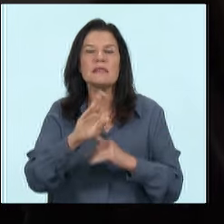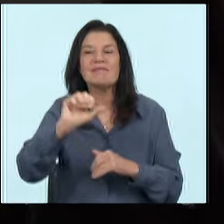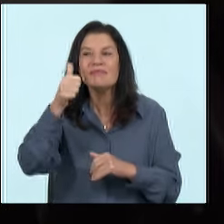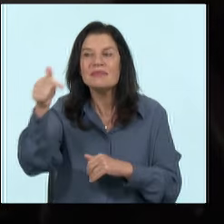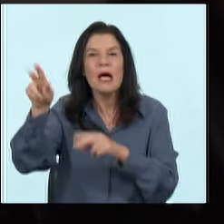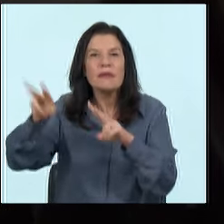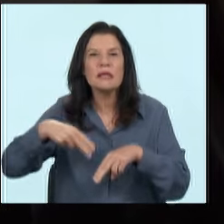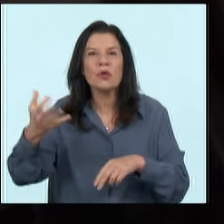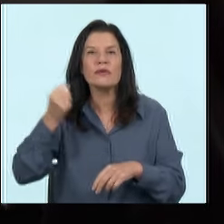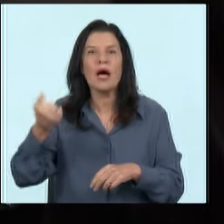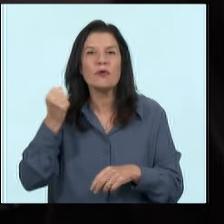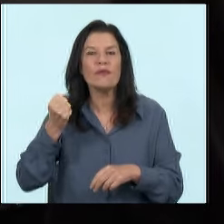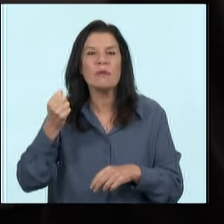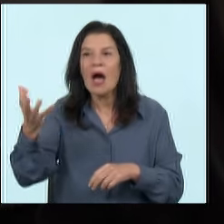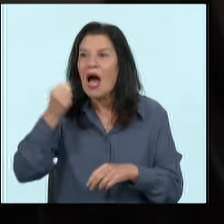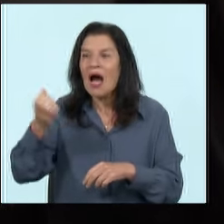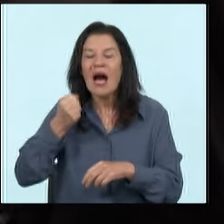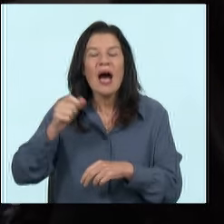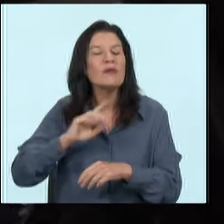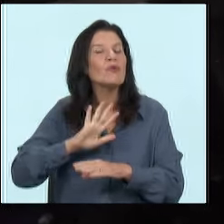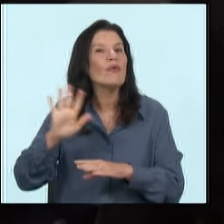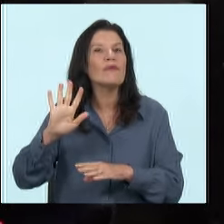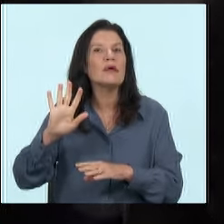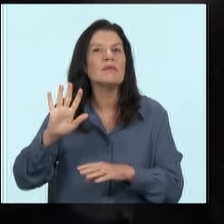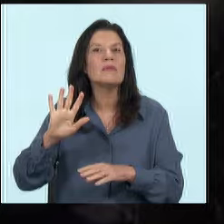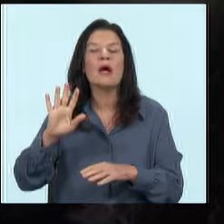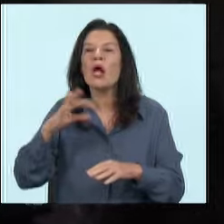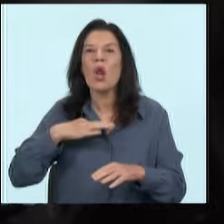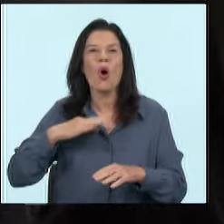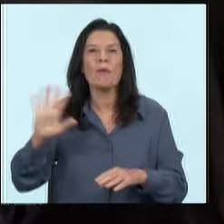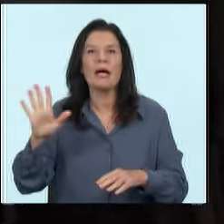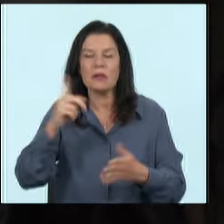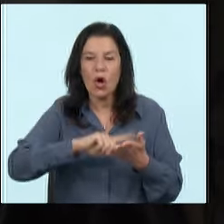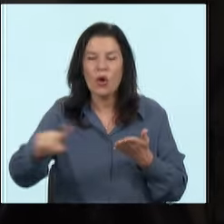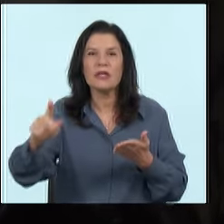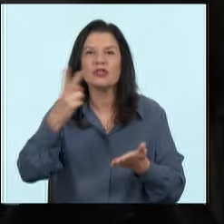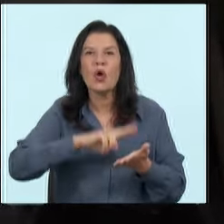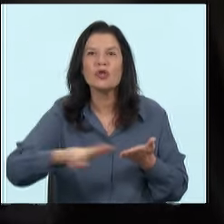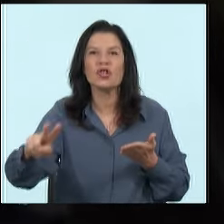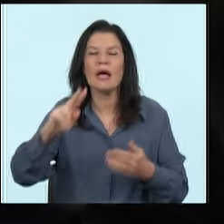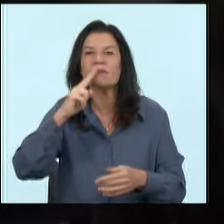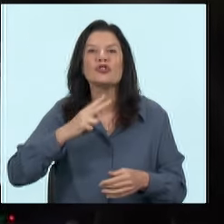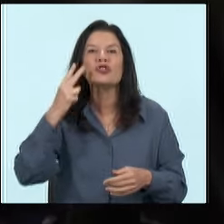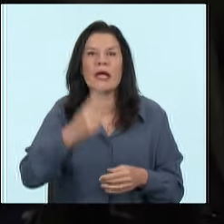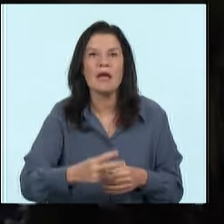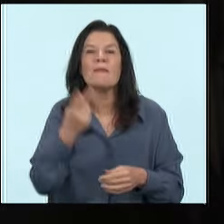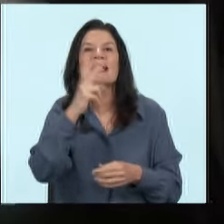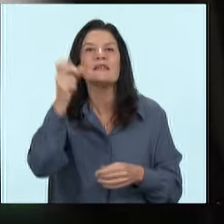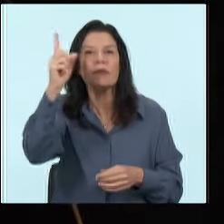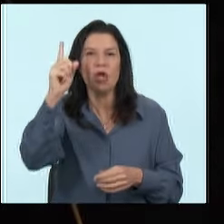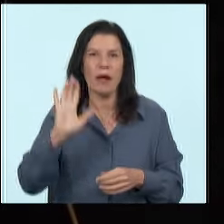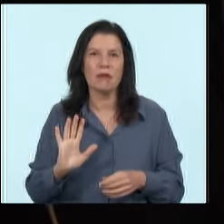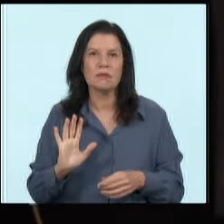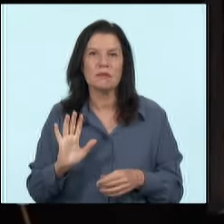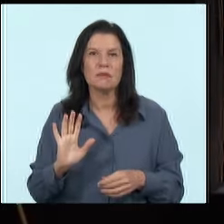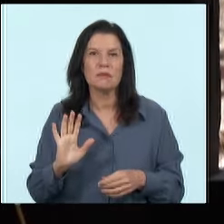שנחיה את חמאס. אני אגיד לך מה מטריד אותי. כל משימה שצהל יטיל עליה, נהיה פה חודש, נהיה פה חודשיים, נהיה פה שנתיים, נהיה פה 20 שנה. אנחנו פה ולא נצא.